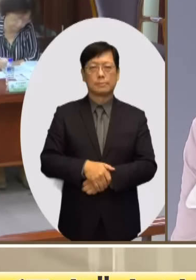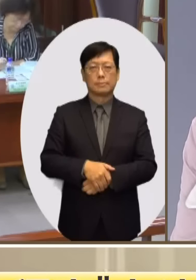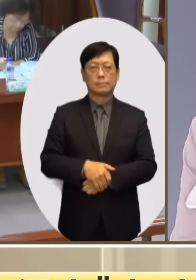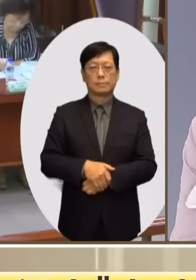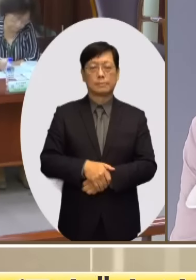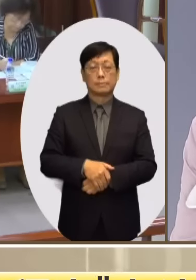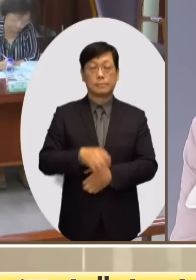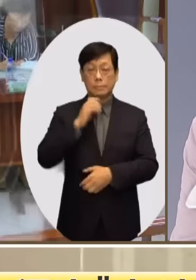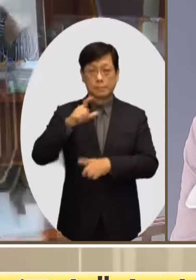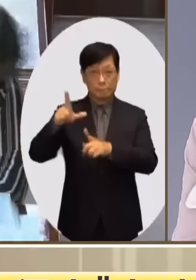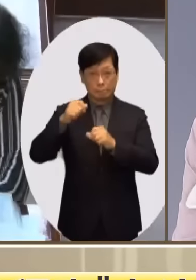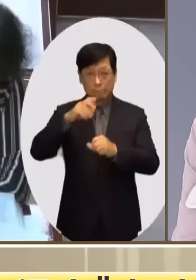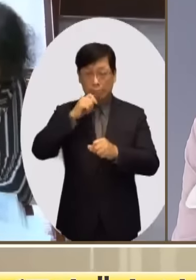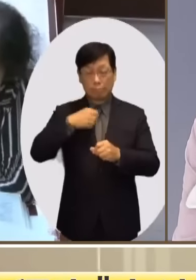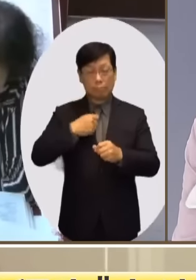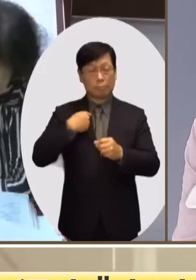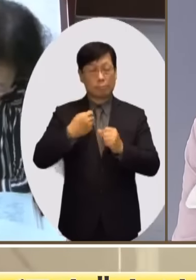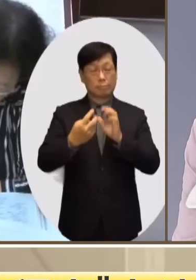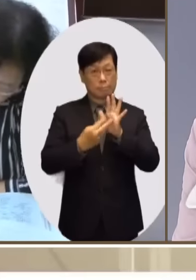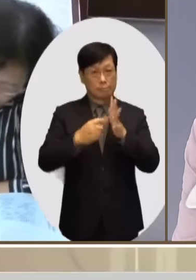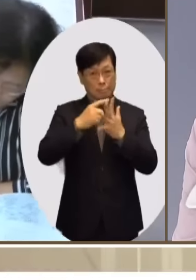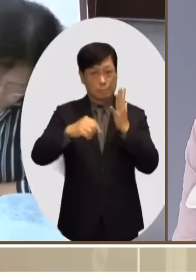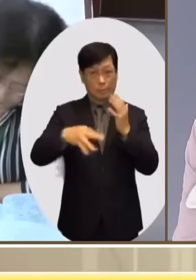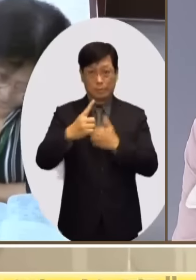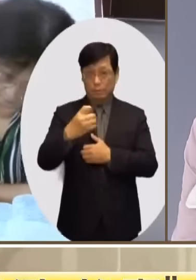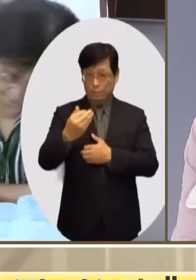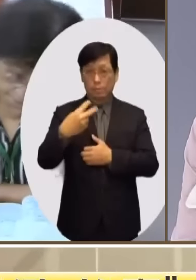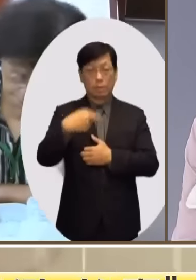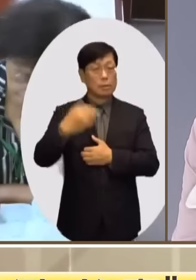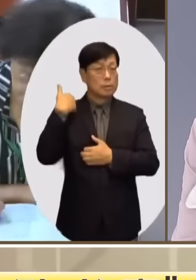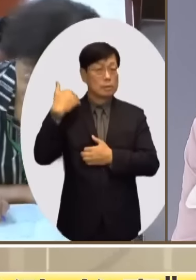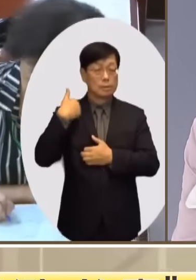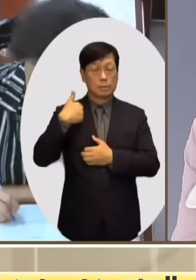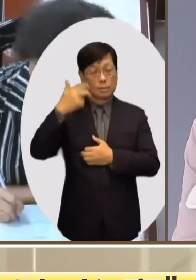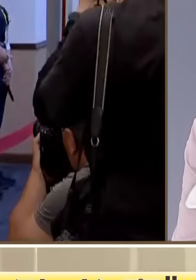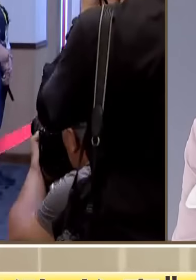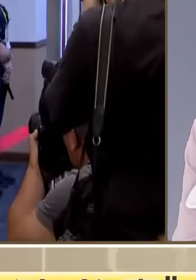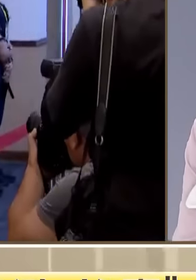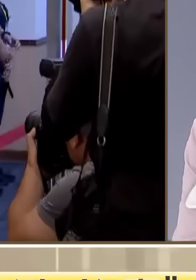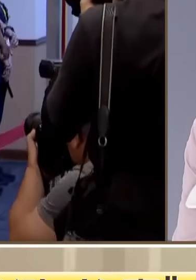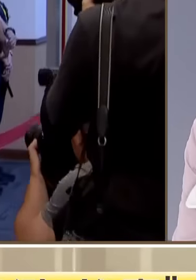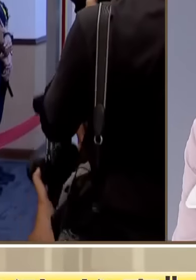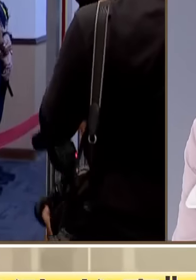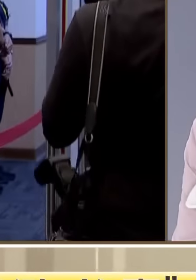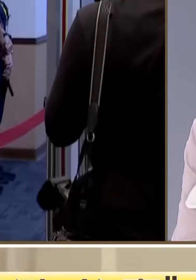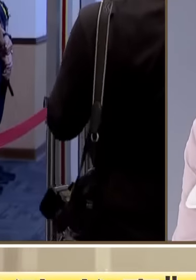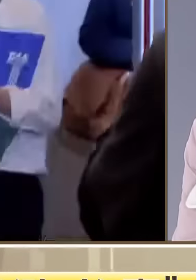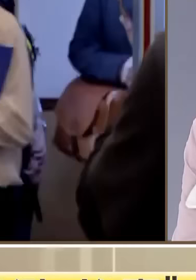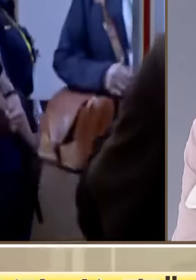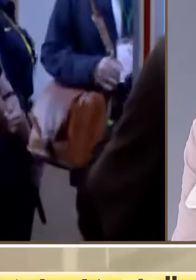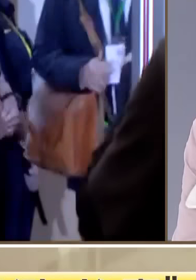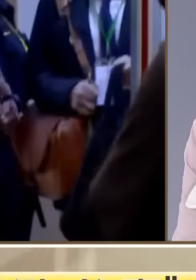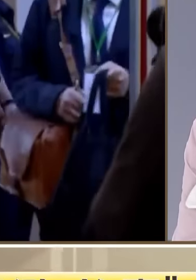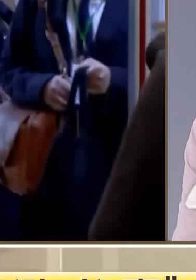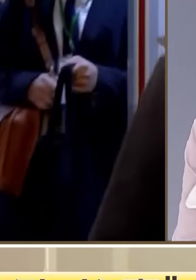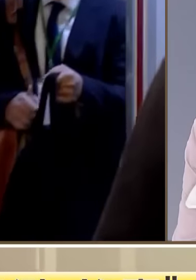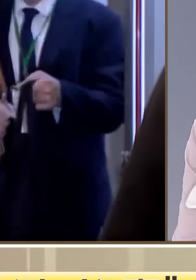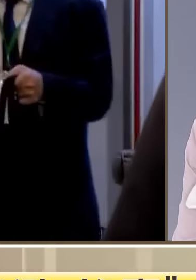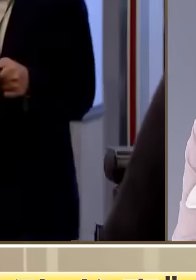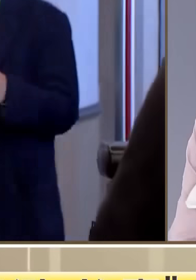以后，当我们有机会再次选立法委员，再次投票政党不分区立委的